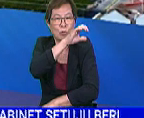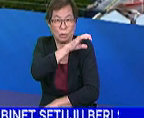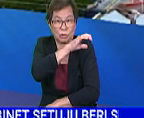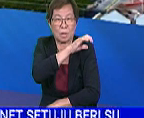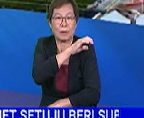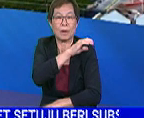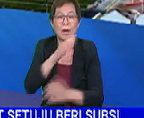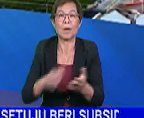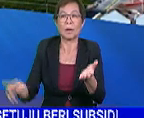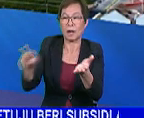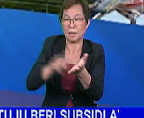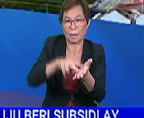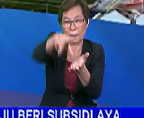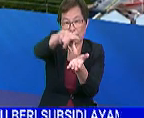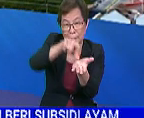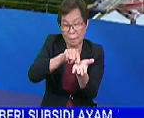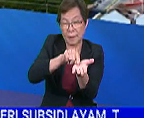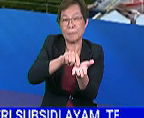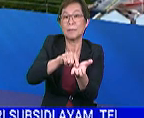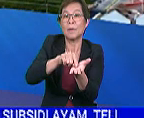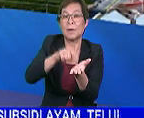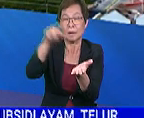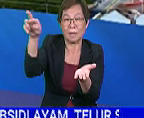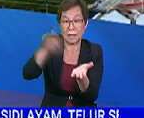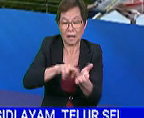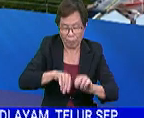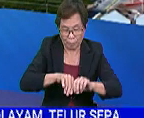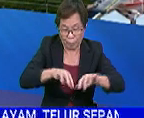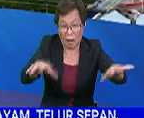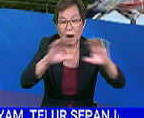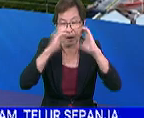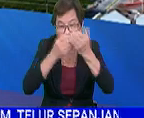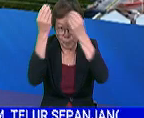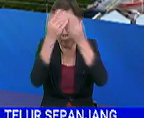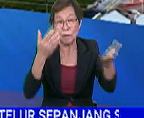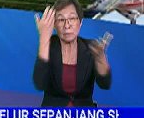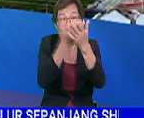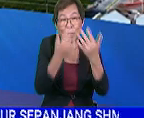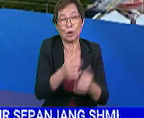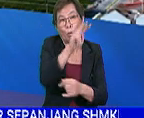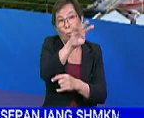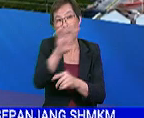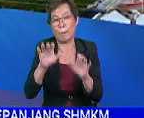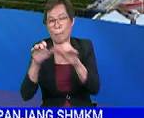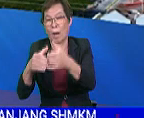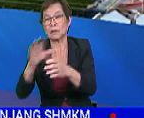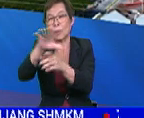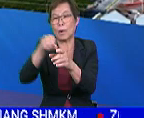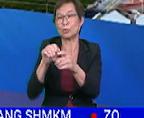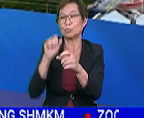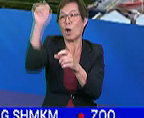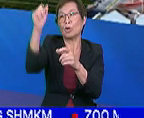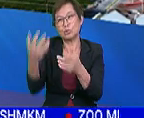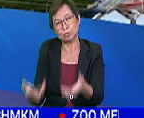Razali menerusi kenyataan media kelab itu memaklumkan setakat Ini 24 pasukan termasuk pasukan dari Sabah